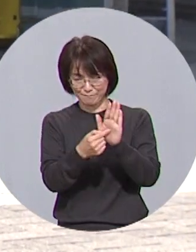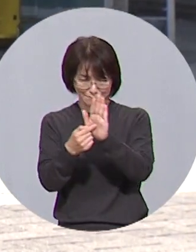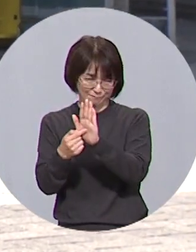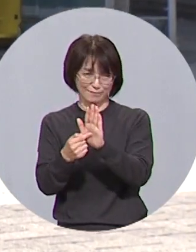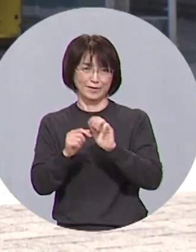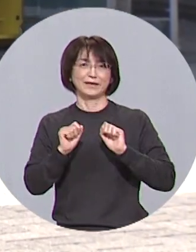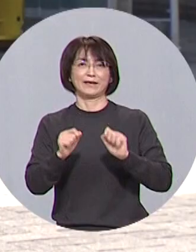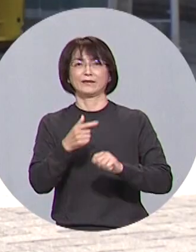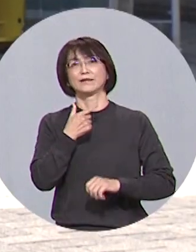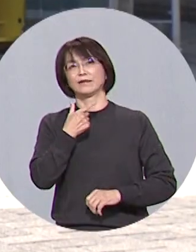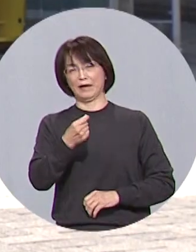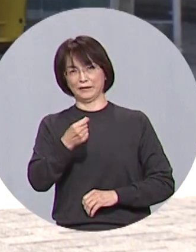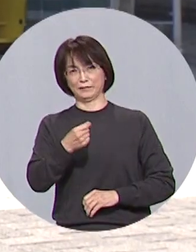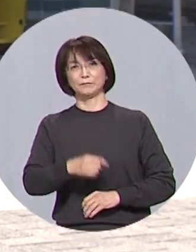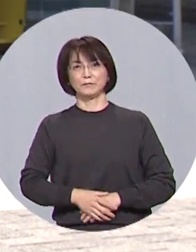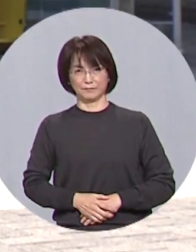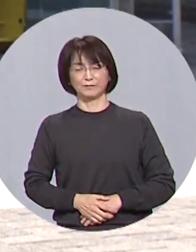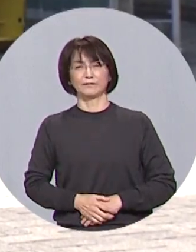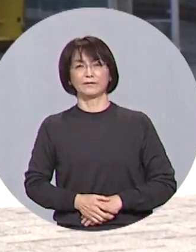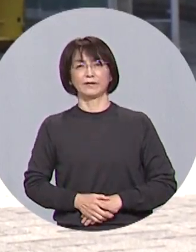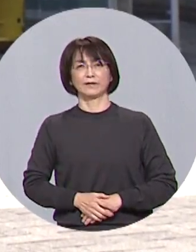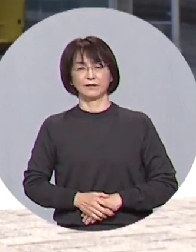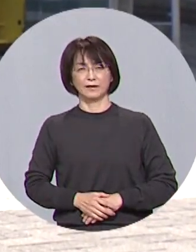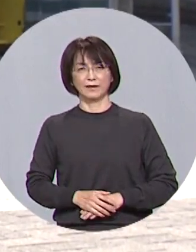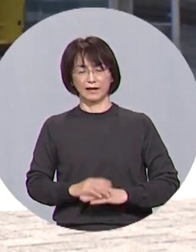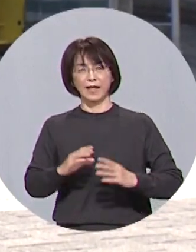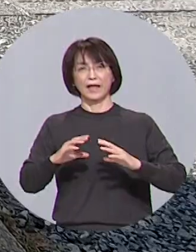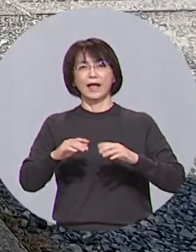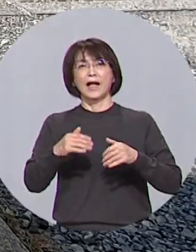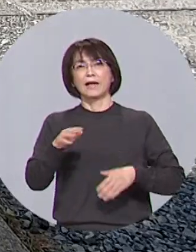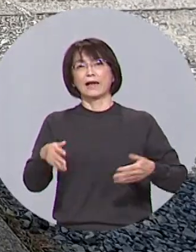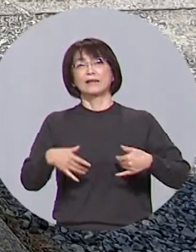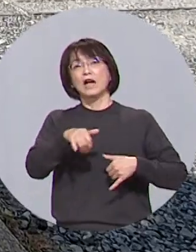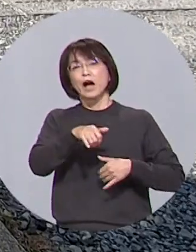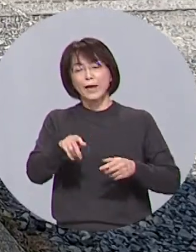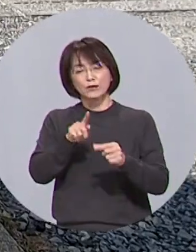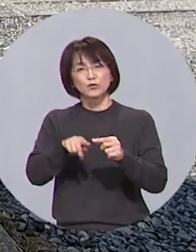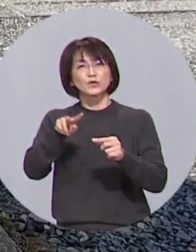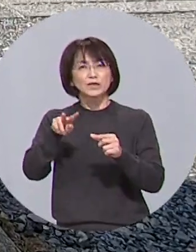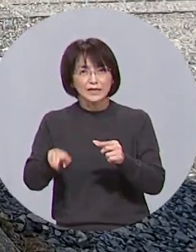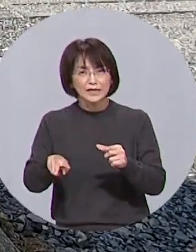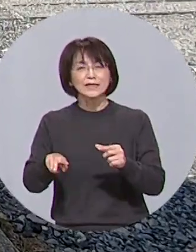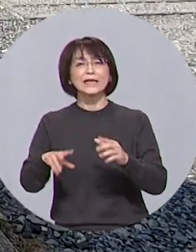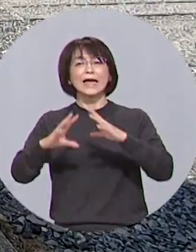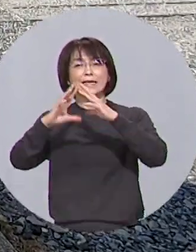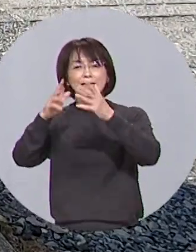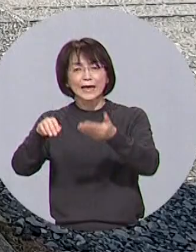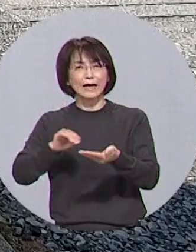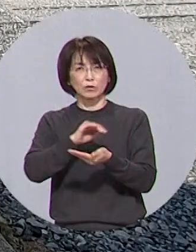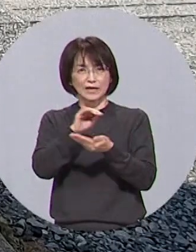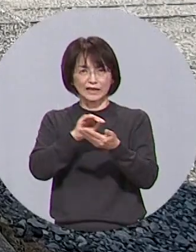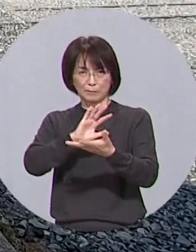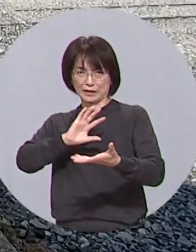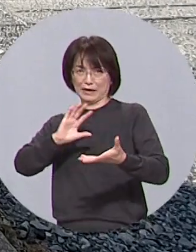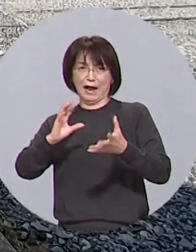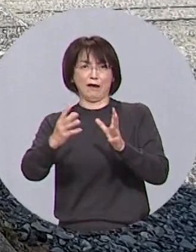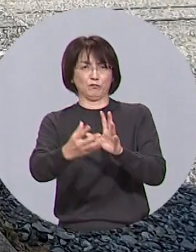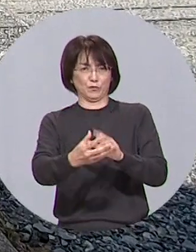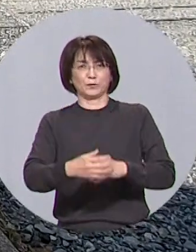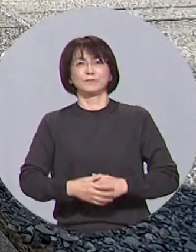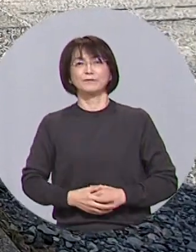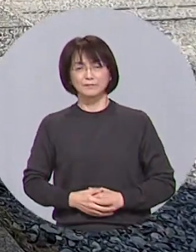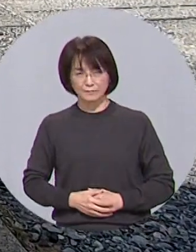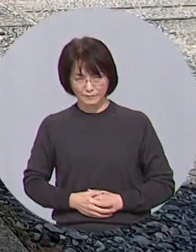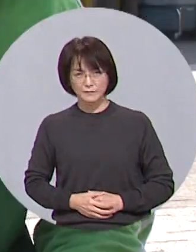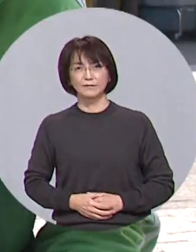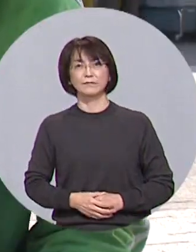でいきたいですね。 世界埼玉の計画で、 もちろんそれを、 春日部を中心に それをリアルでやって BTS にこういいねも らう。あ、